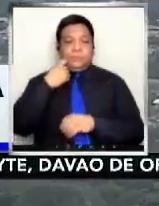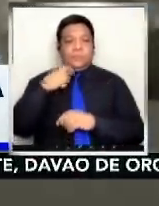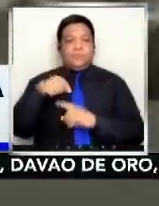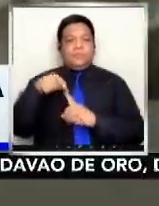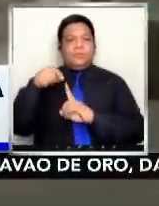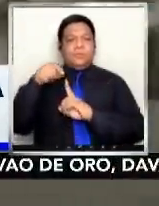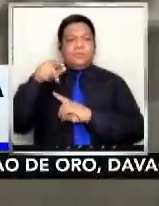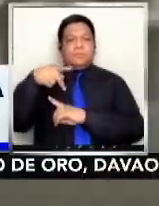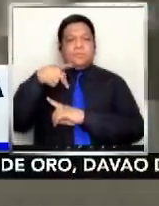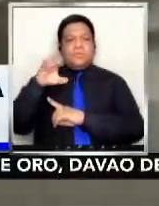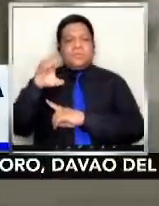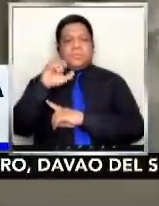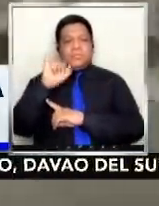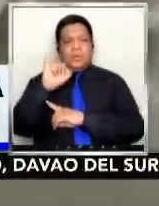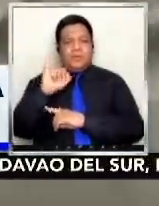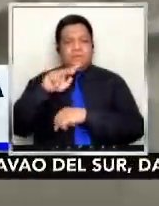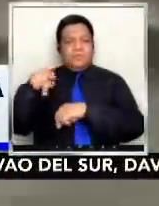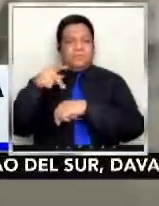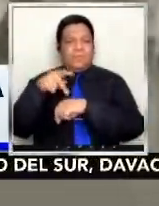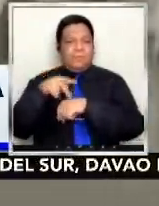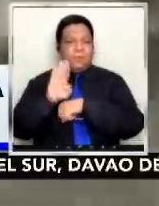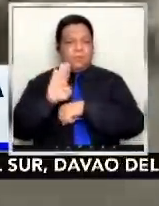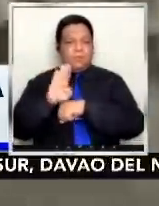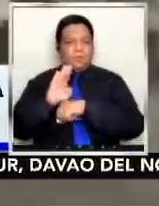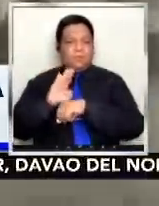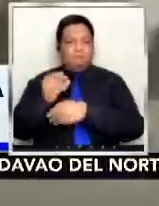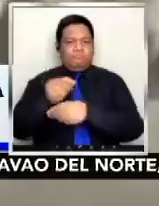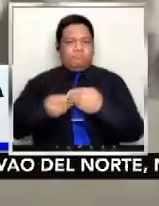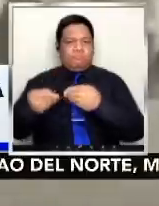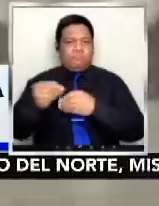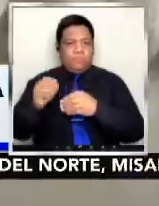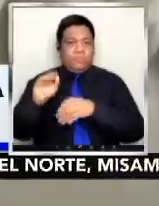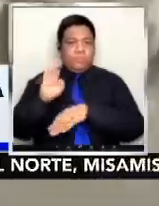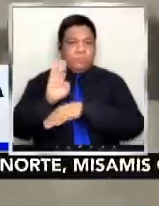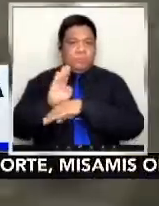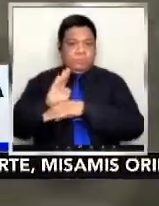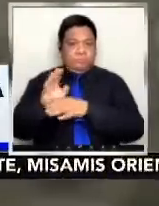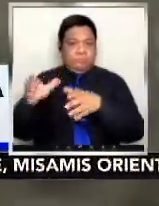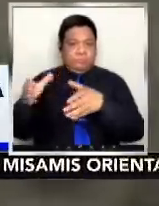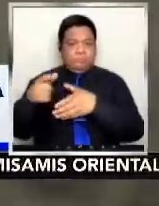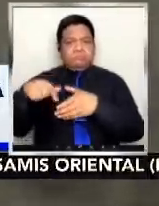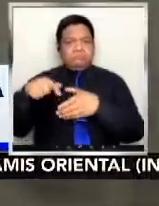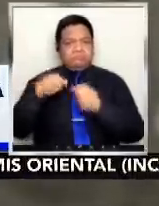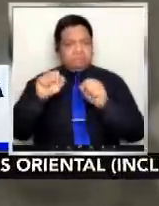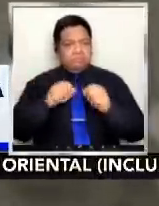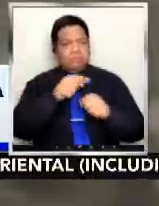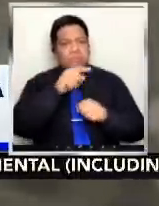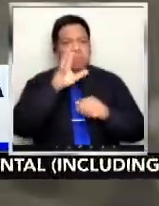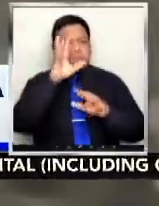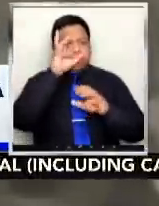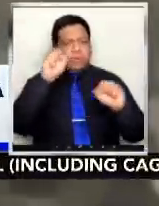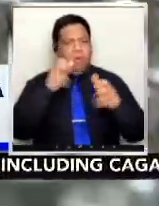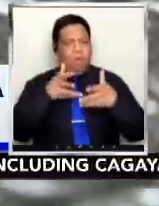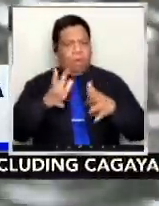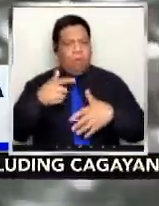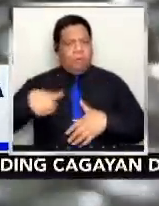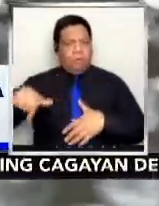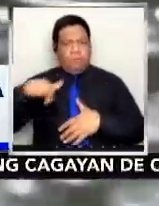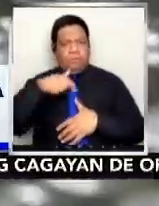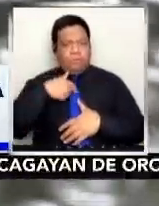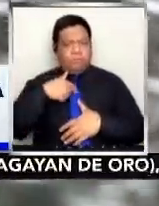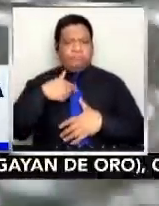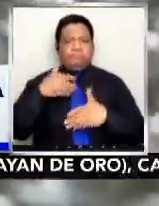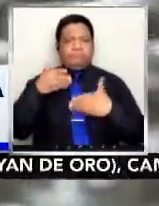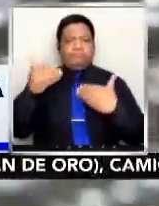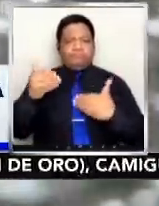gobyerno na payagan silang bumili ng bakuna direkta sa mga manufacturer kahit walang tripartite agreement na